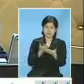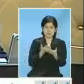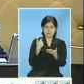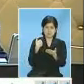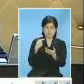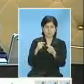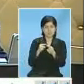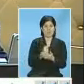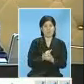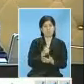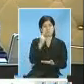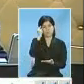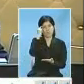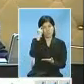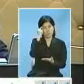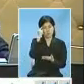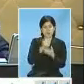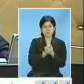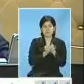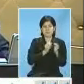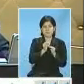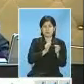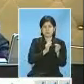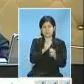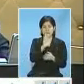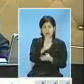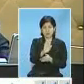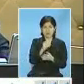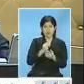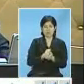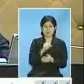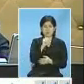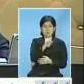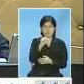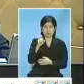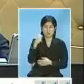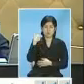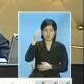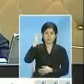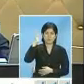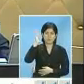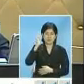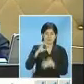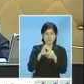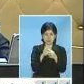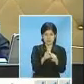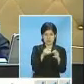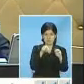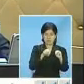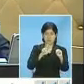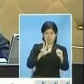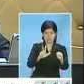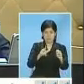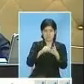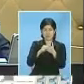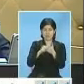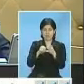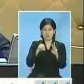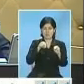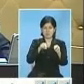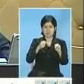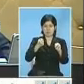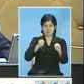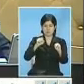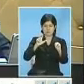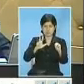คิดเห็นของผู้อภิปรายเพื่อประกอบในเรื่องของในมาตรา3ซึ่งแก้ไขมาตรา13เนี่ยเรื่อง